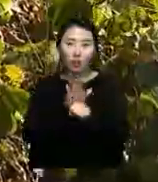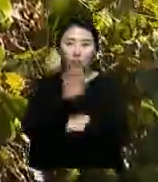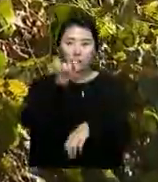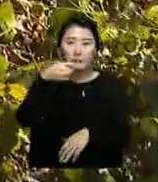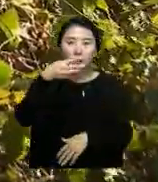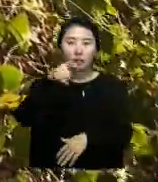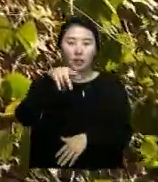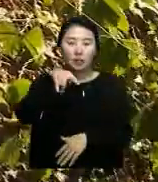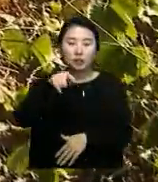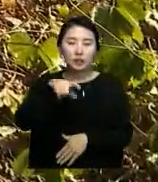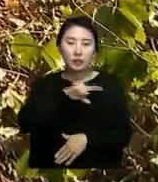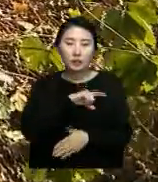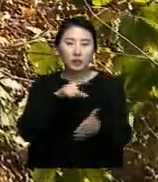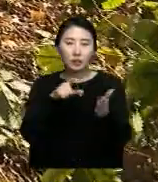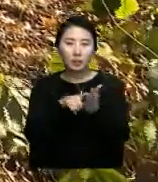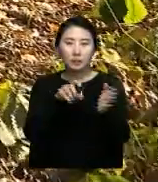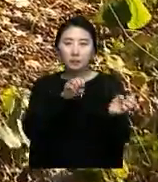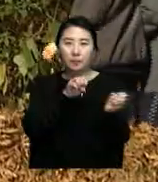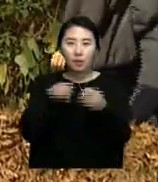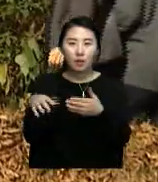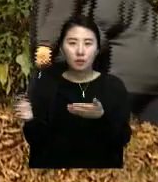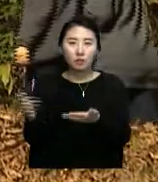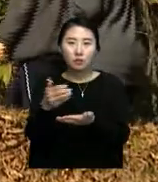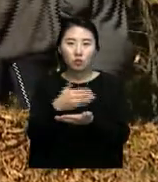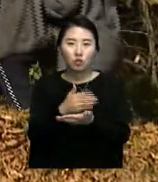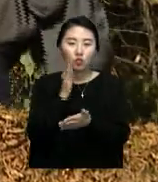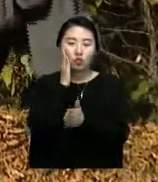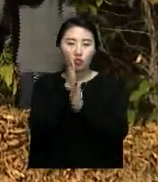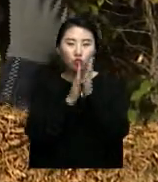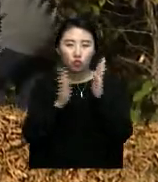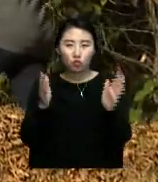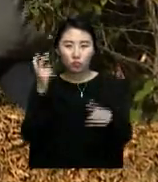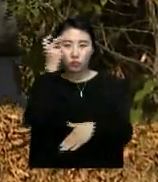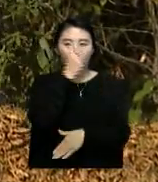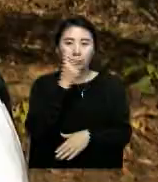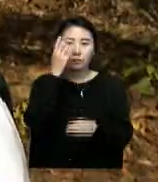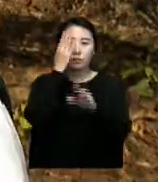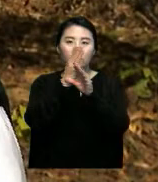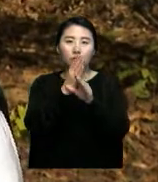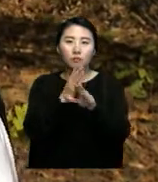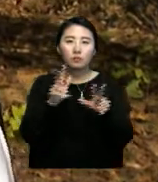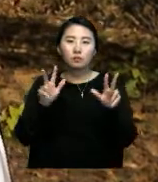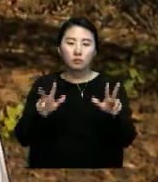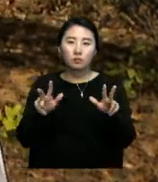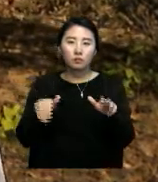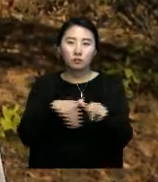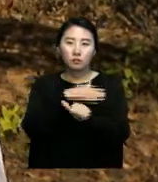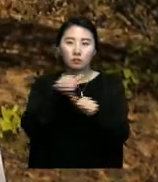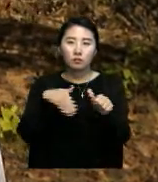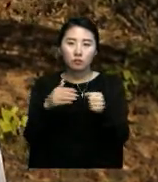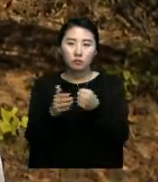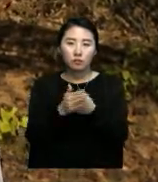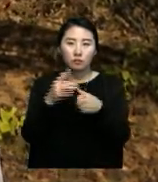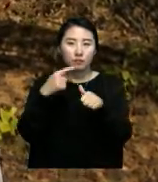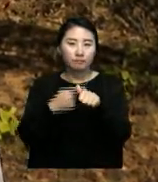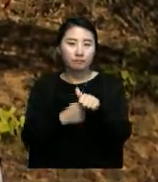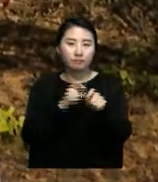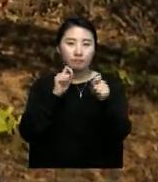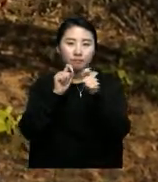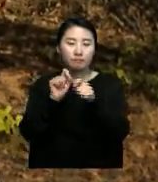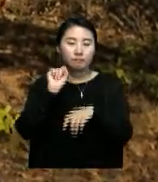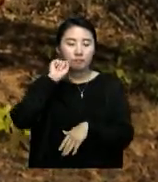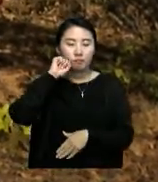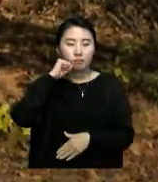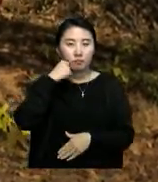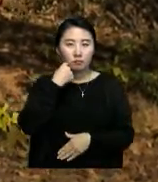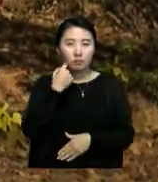포레스트라고 명명하고 버려진 쓰레기를 주우며 숲을 돌보고 있습니다. 지금 처해진 상황 때문에 자연을 접하기가